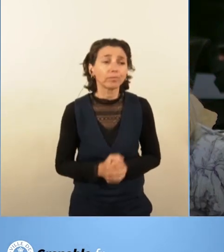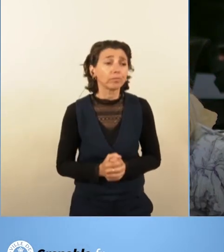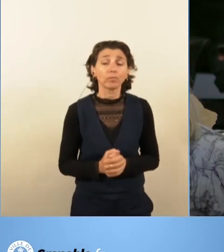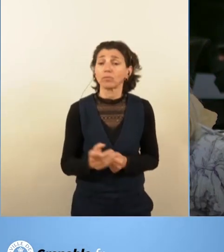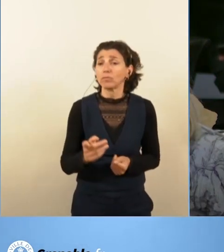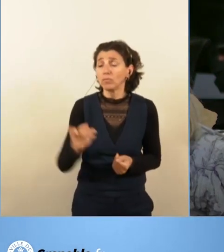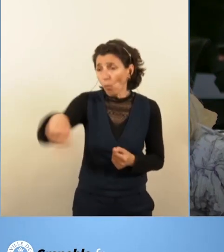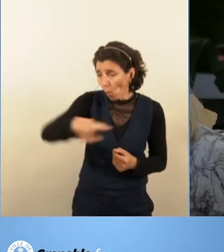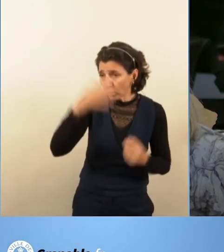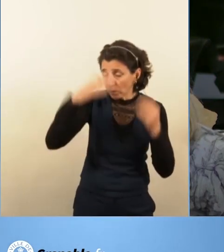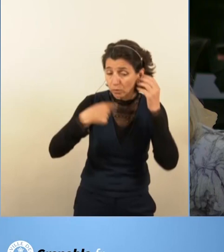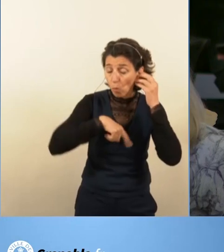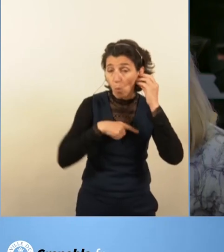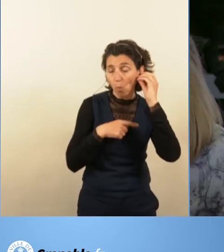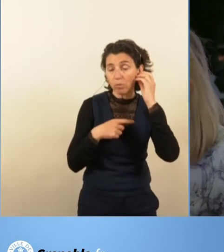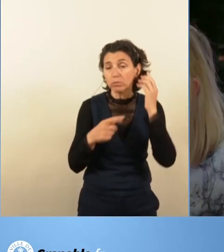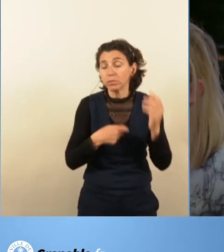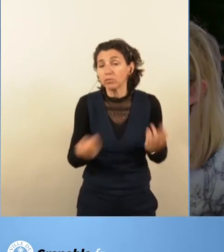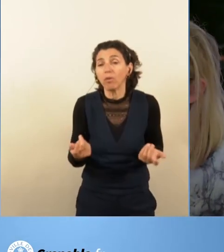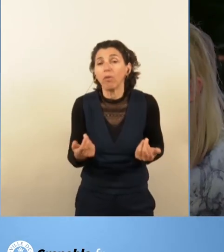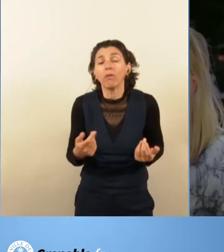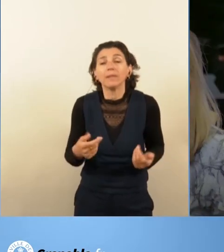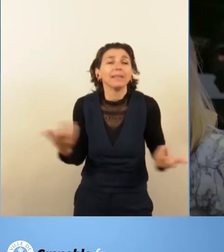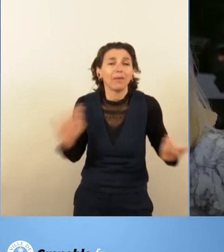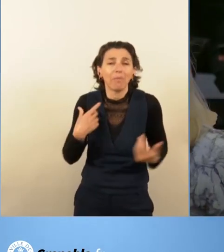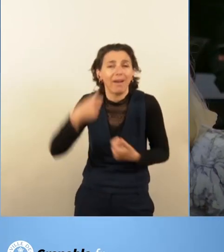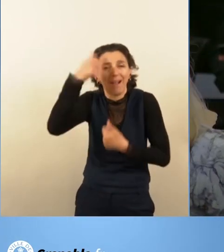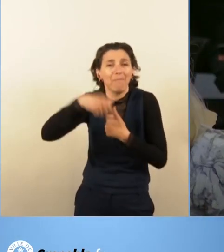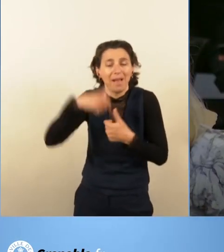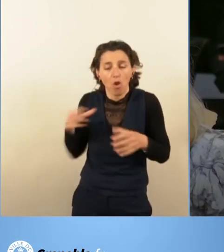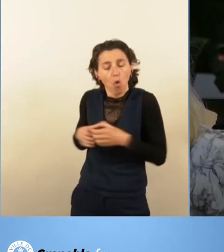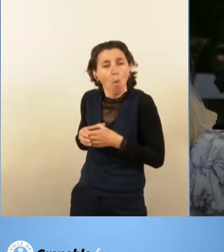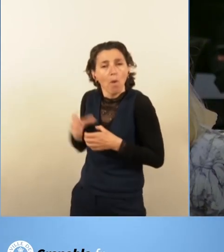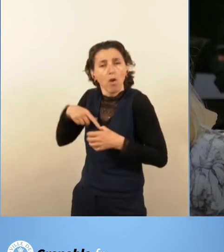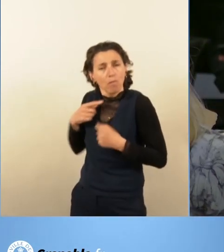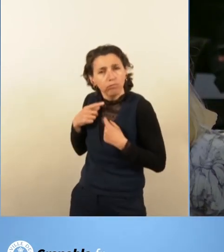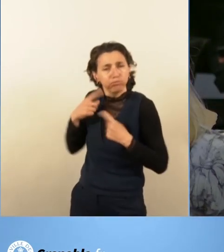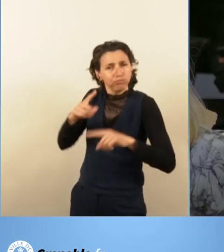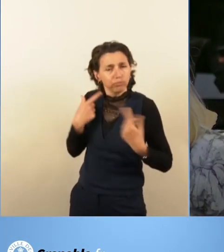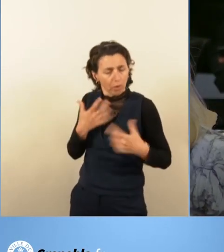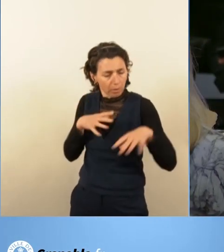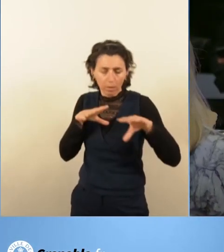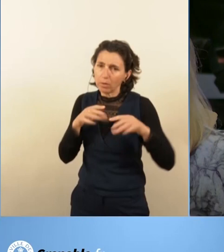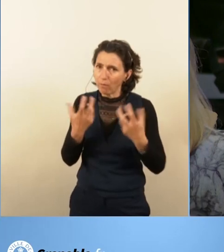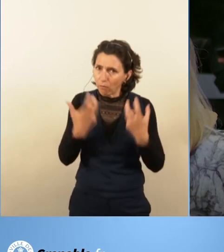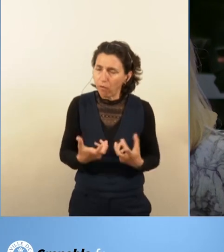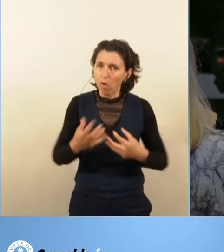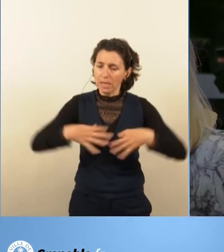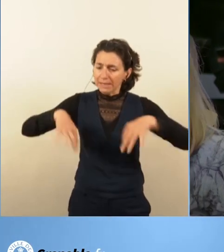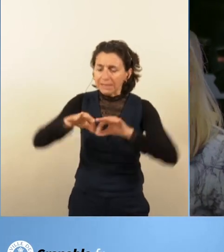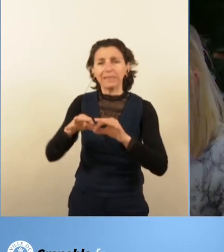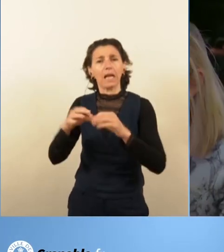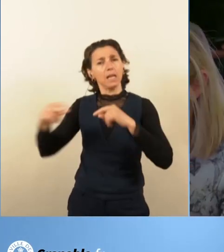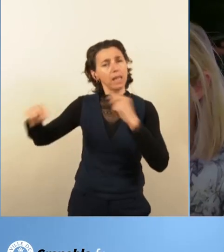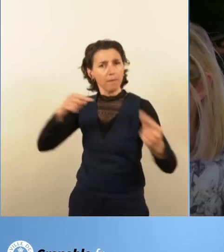parce que c'était la position de notre groupe nous souhaitions une mutualisation des salles de délibération entre la métropole et